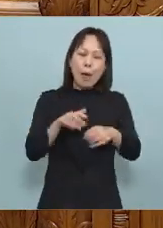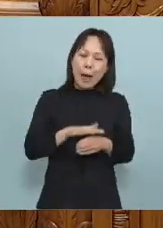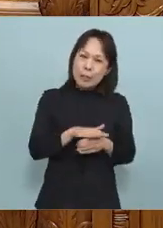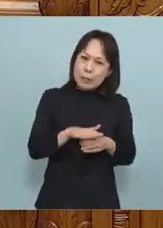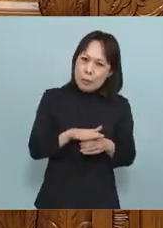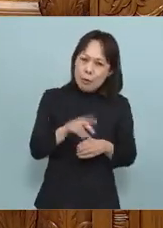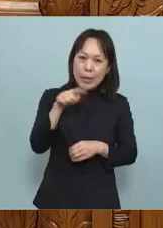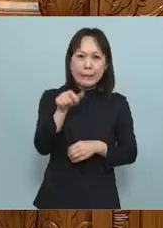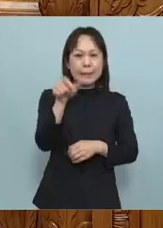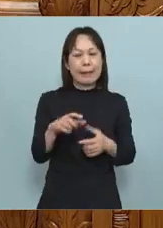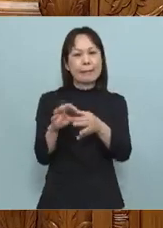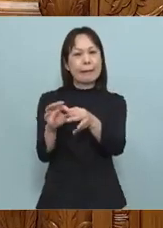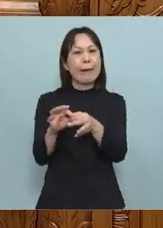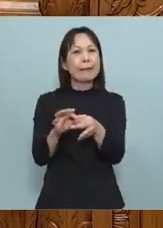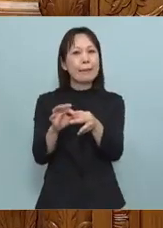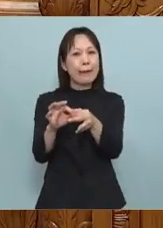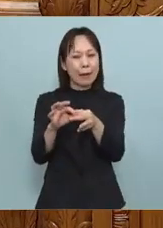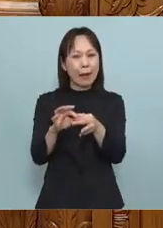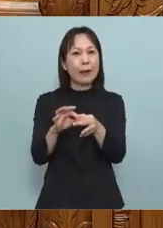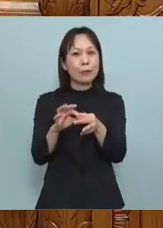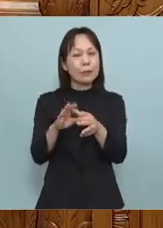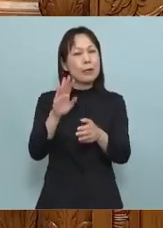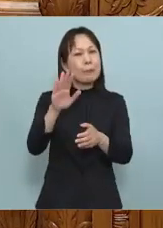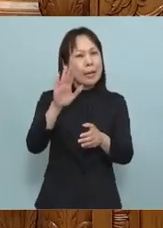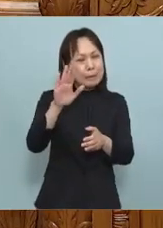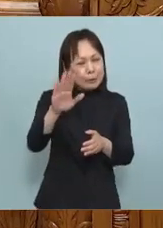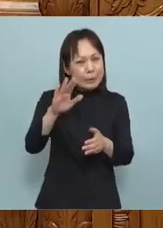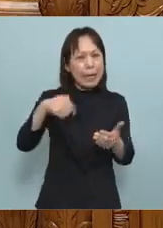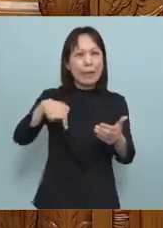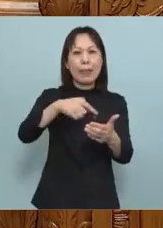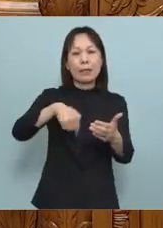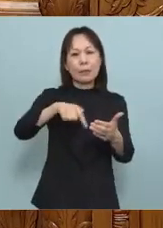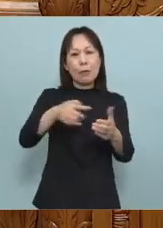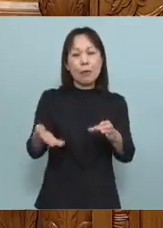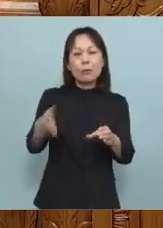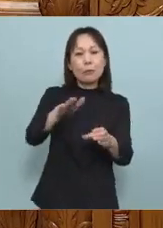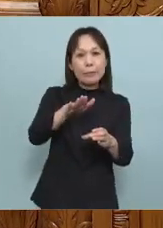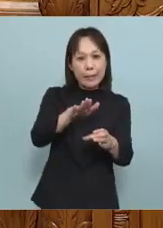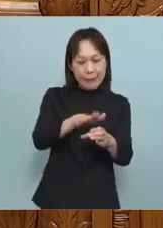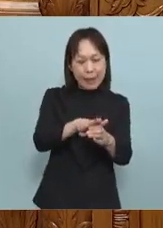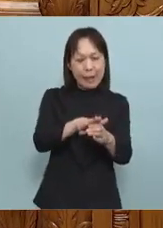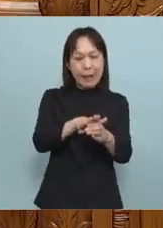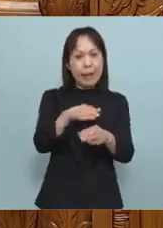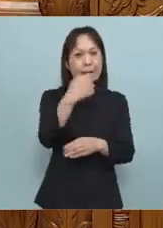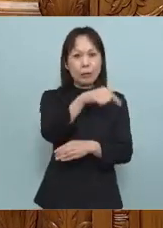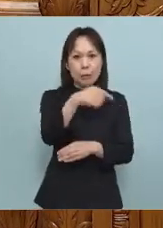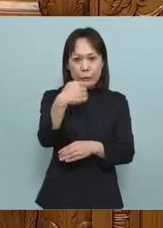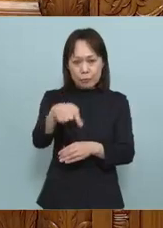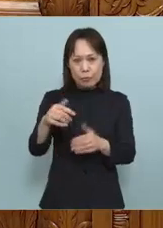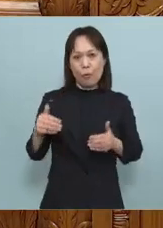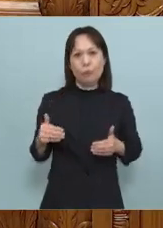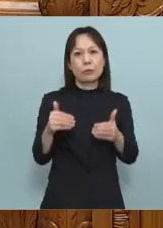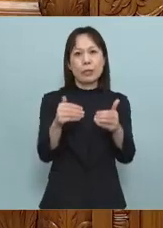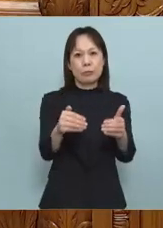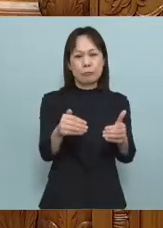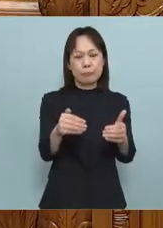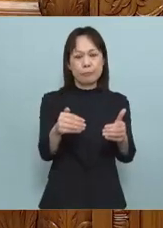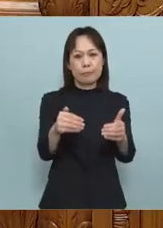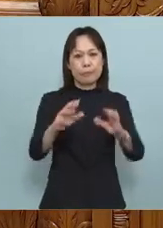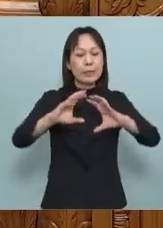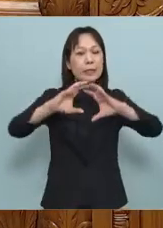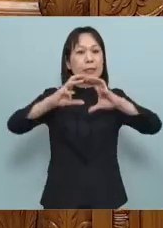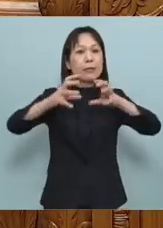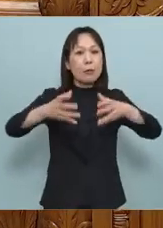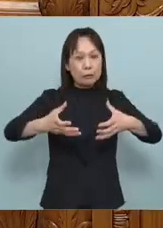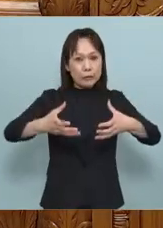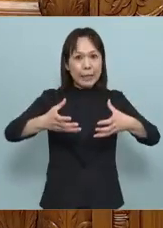間関係というポジティブな側面を含む包括的セクシャリティ教育を推進するために、国際